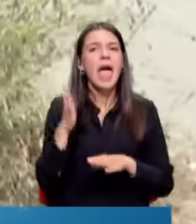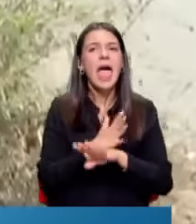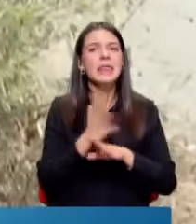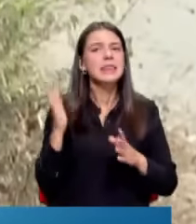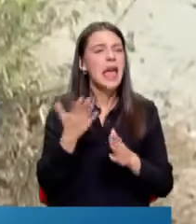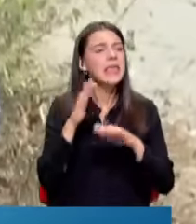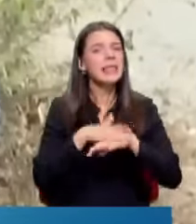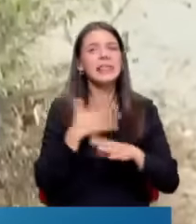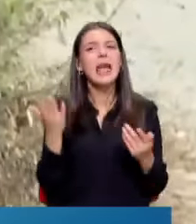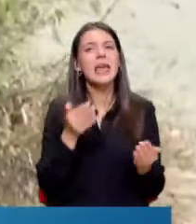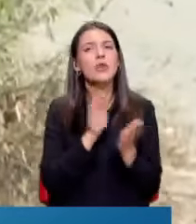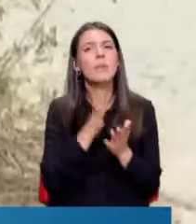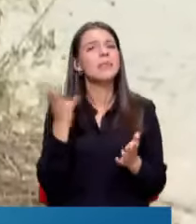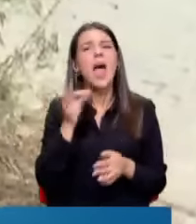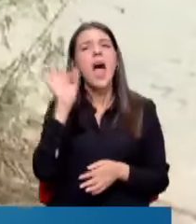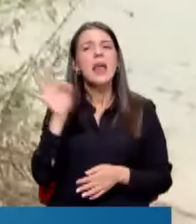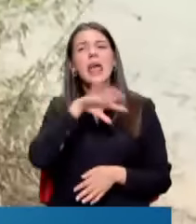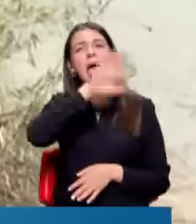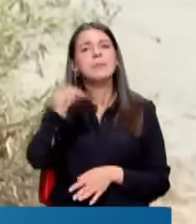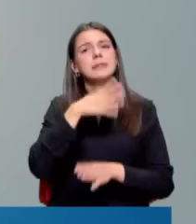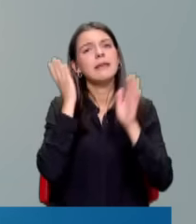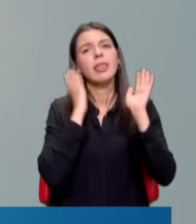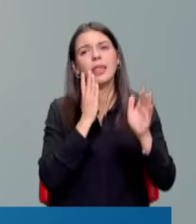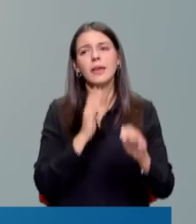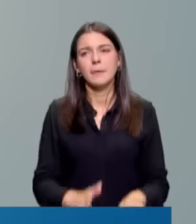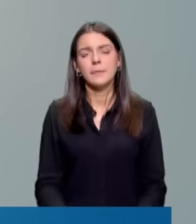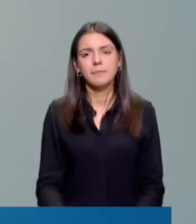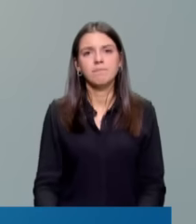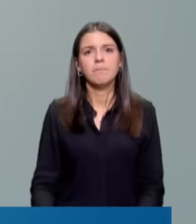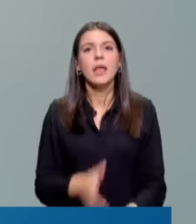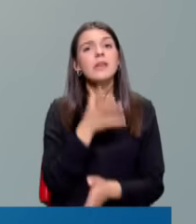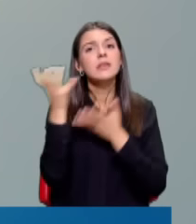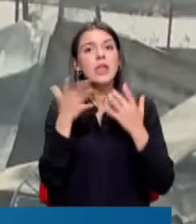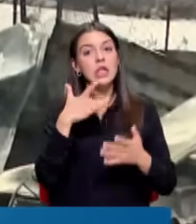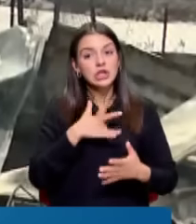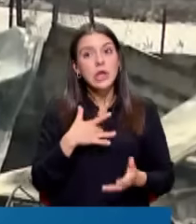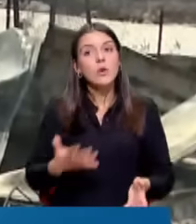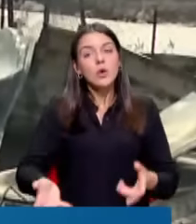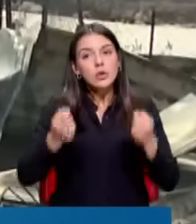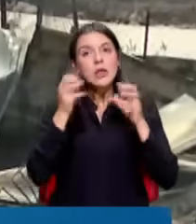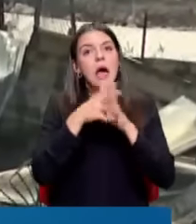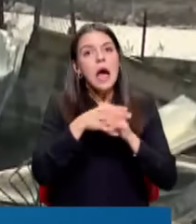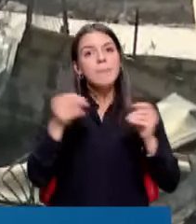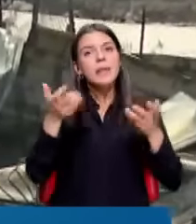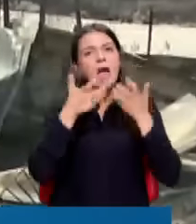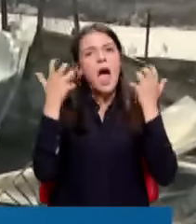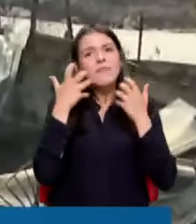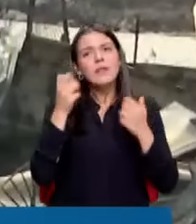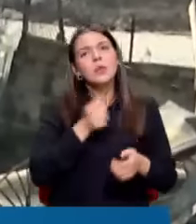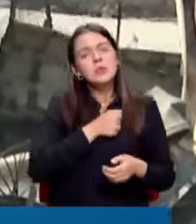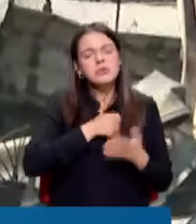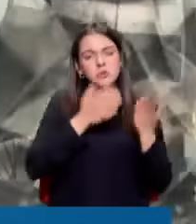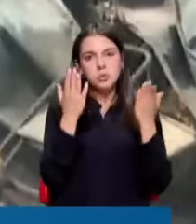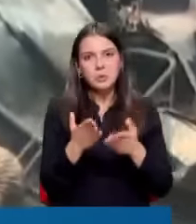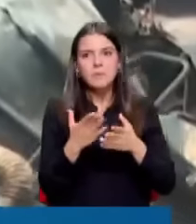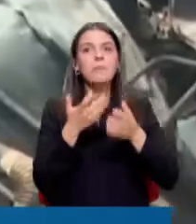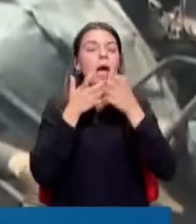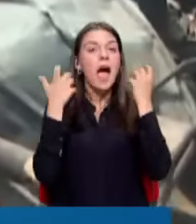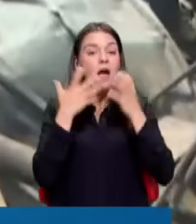ne kedi, ne köpek, ne arı, hepsi gitti. Yangında canını kurtaran kaybettiği hayvanlarına yandı.